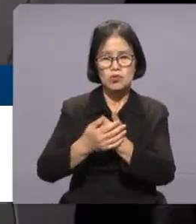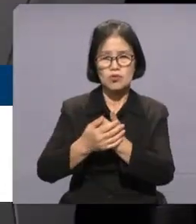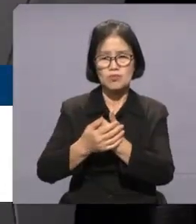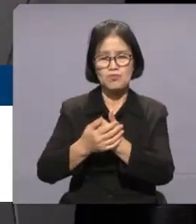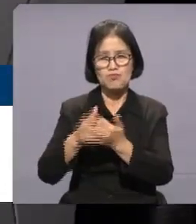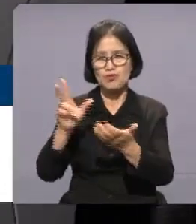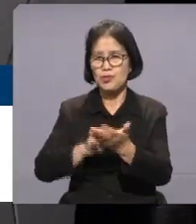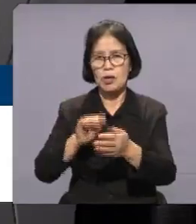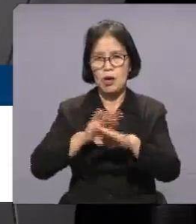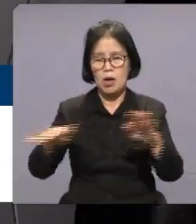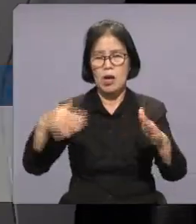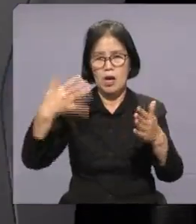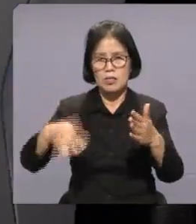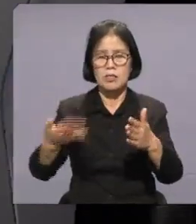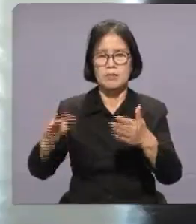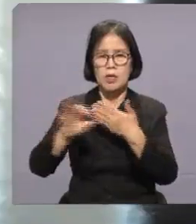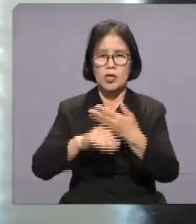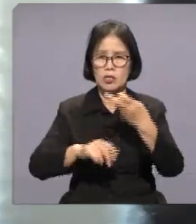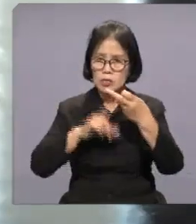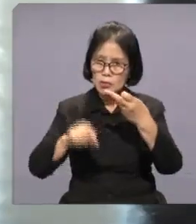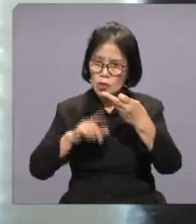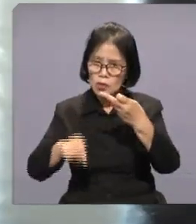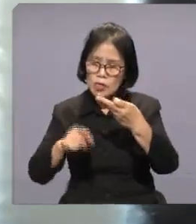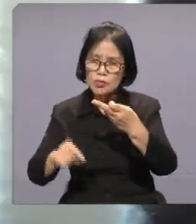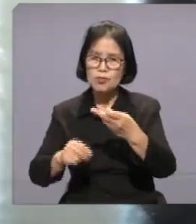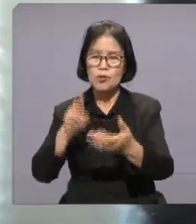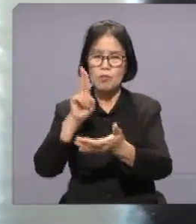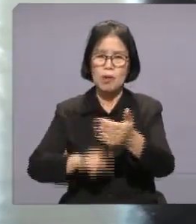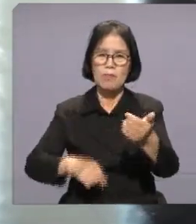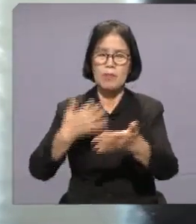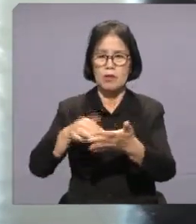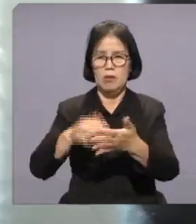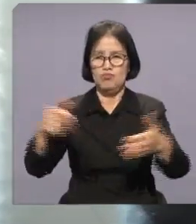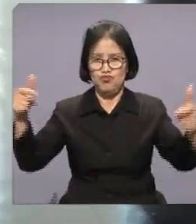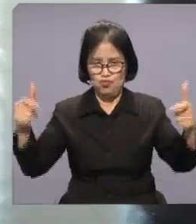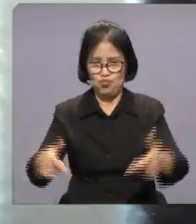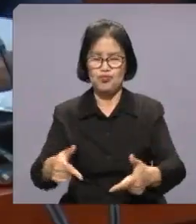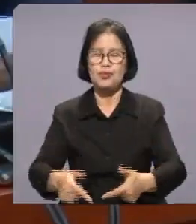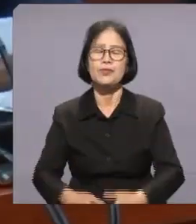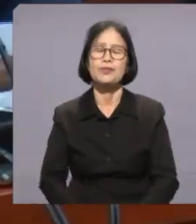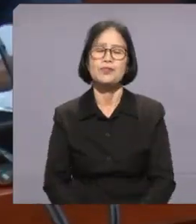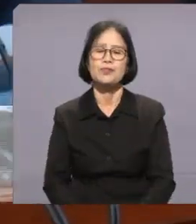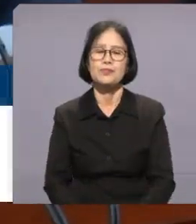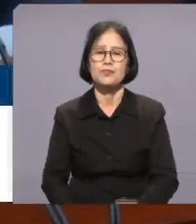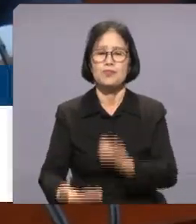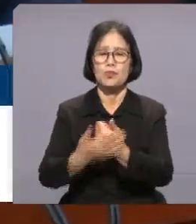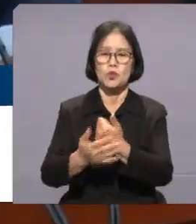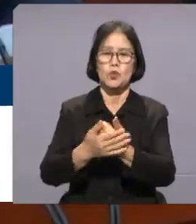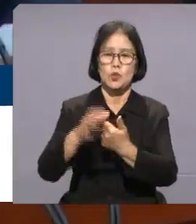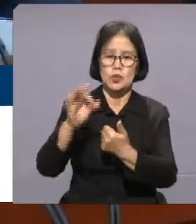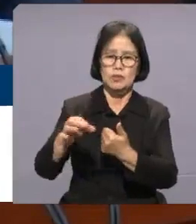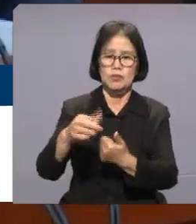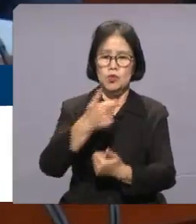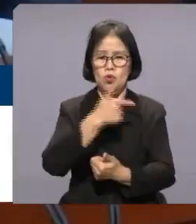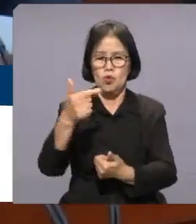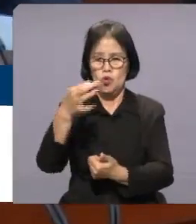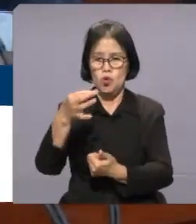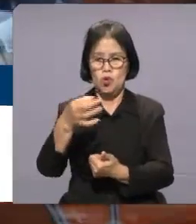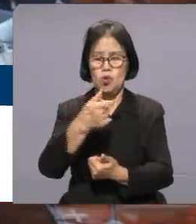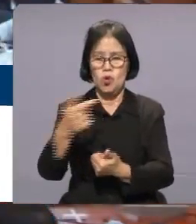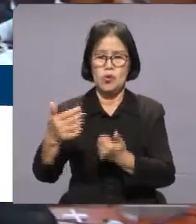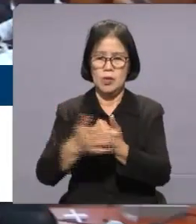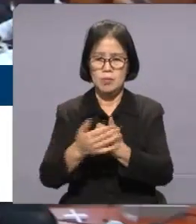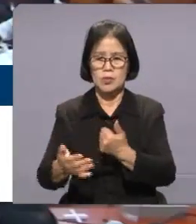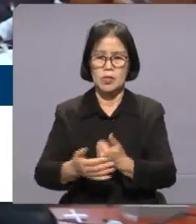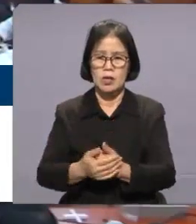제거되지 않는다면 연말로 갈수록 판매량은 급감할 수밖에 없습니다 보조금 액수가 상당히 크기 때문에